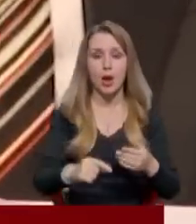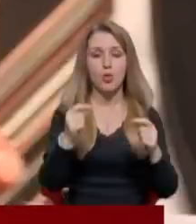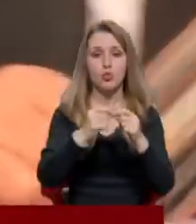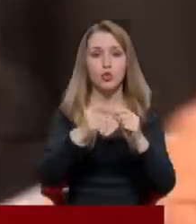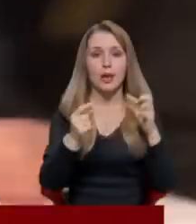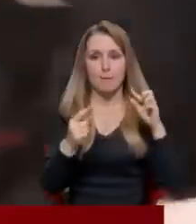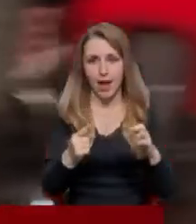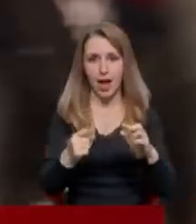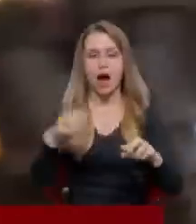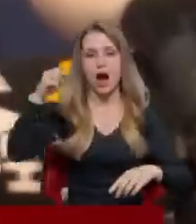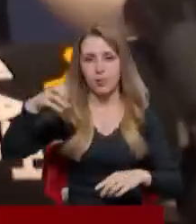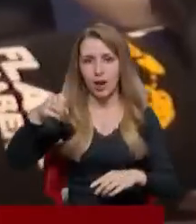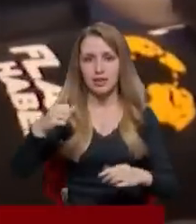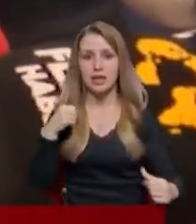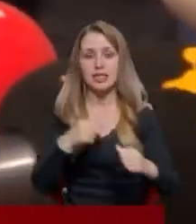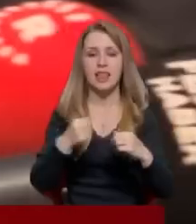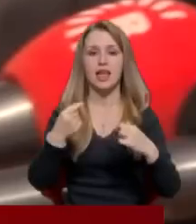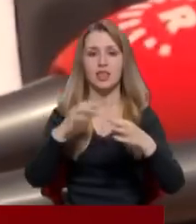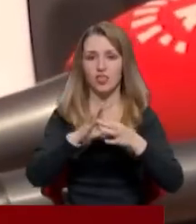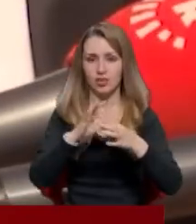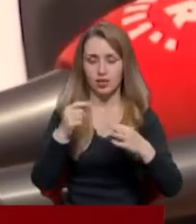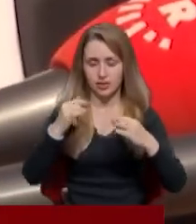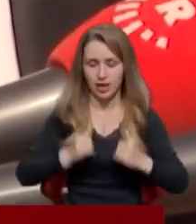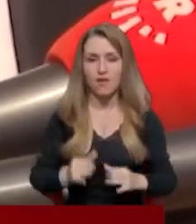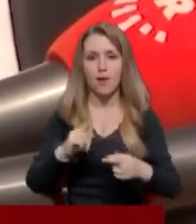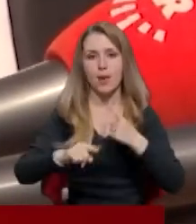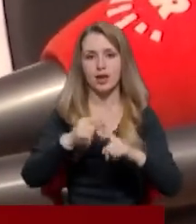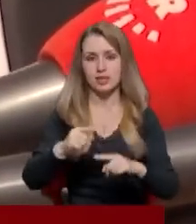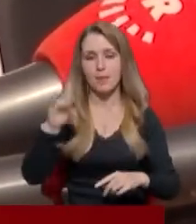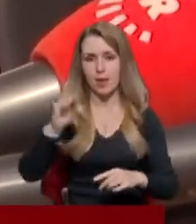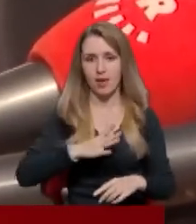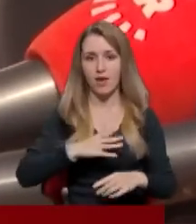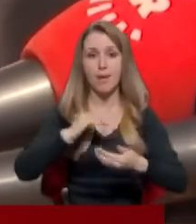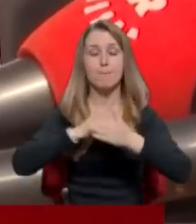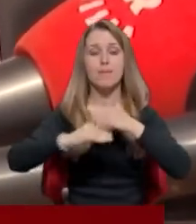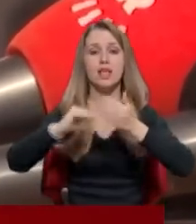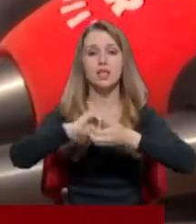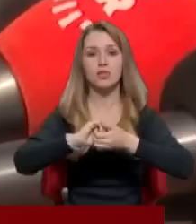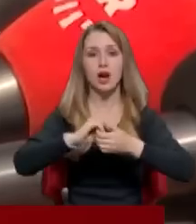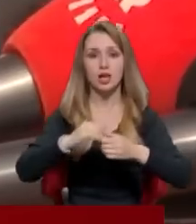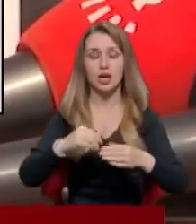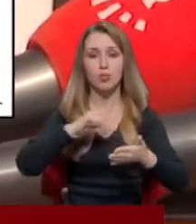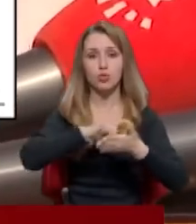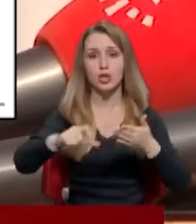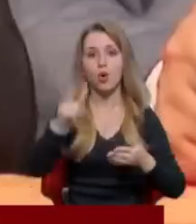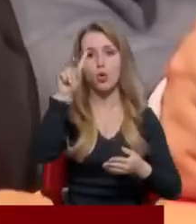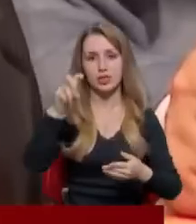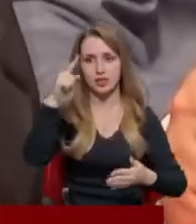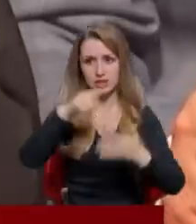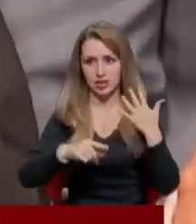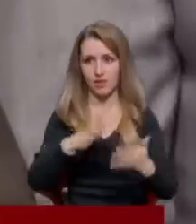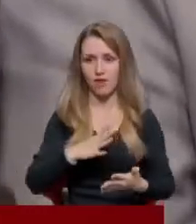Birlik Partisi AK Parti yeniden refah ve MHP olarak sıralandı millet ittifakıda Pusulada 18 sırada